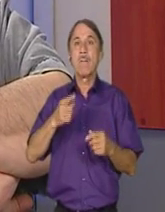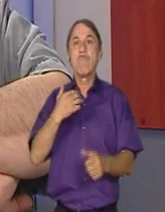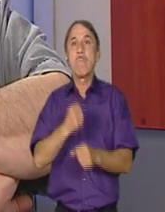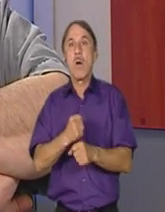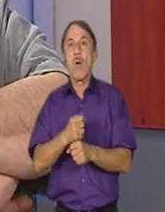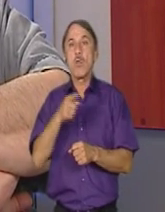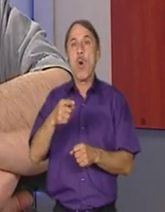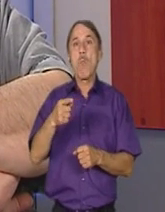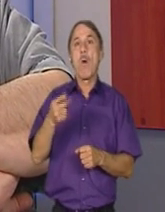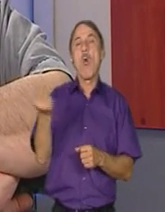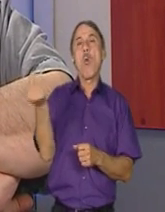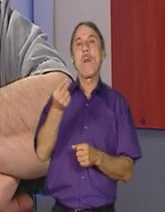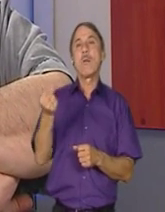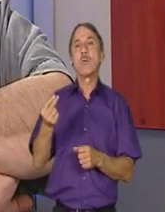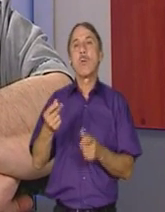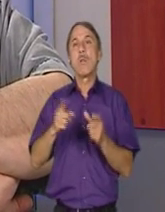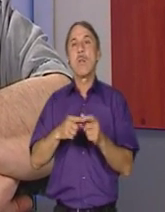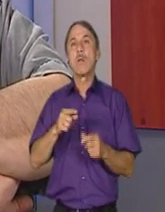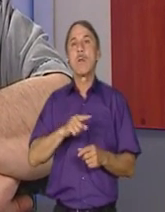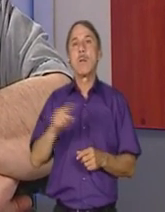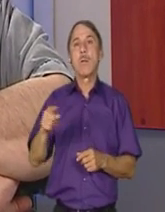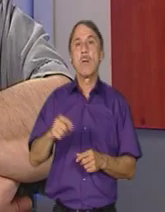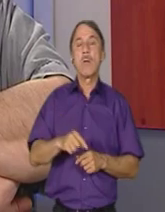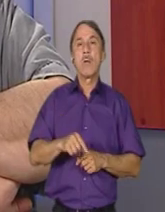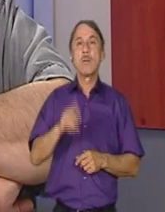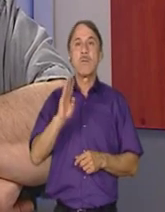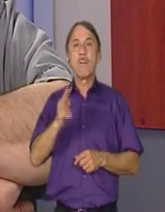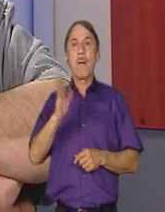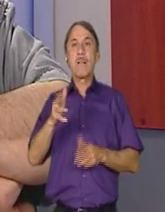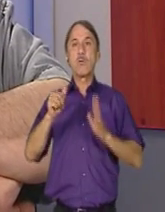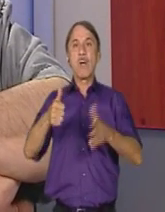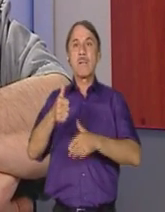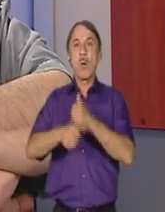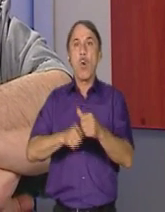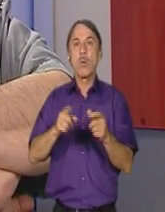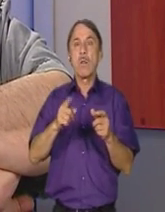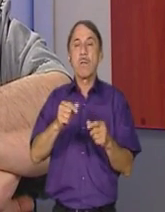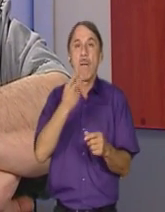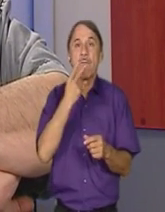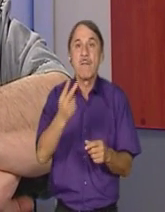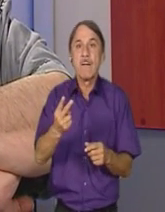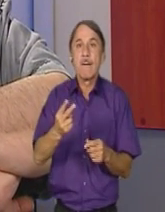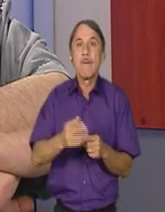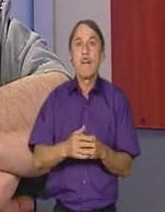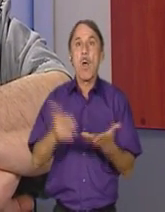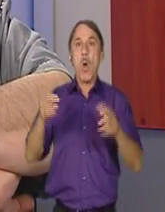put se bave tom umetnošću od svoje četvrte, pete, šeste godine. Ti